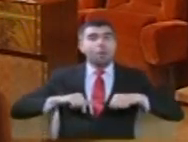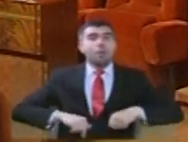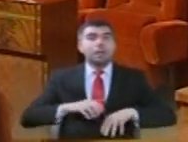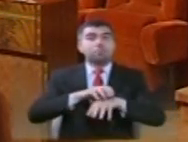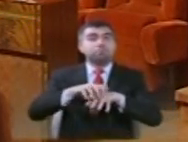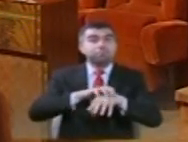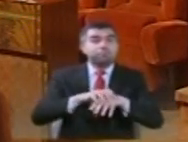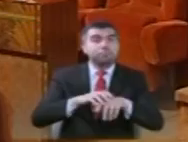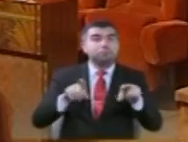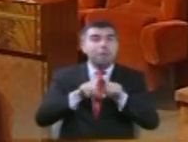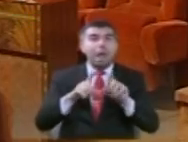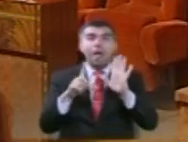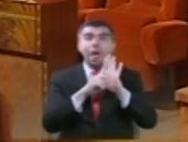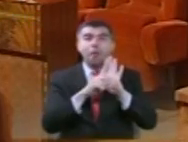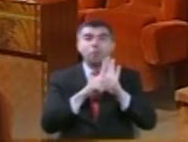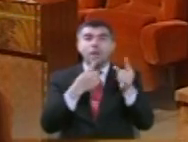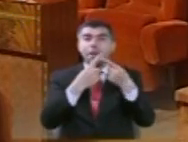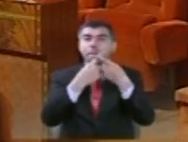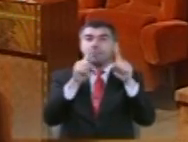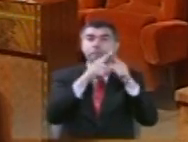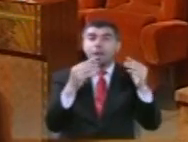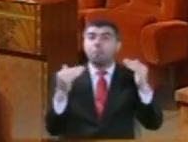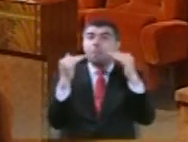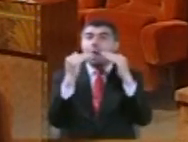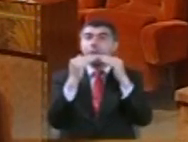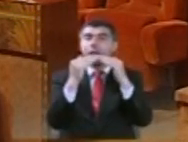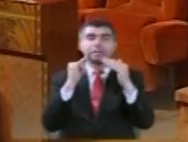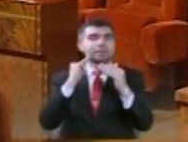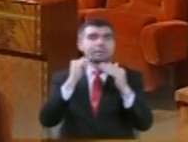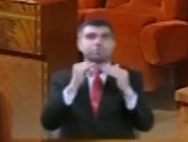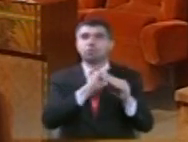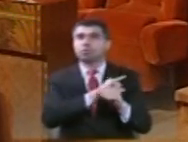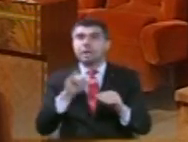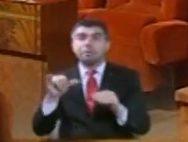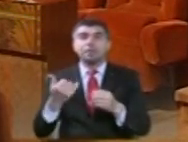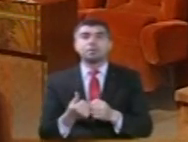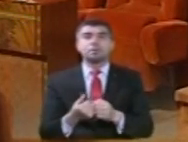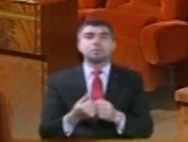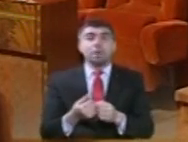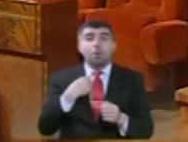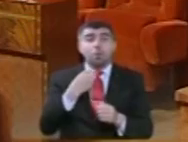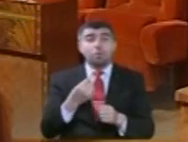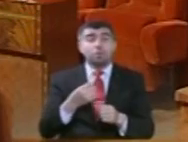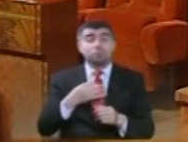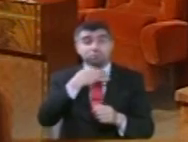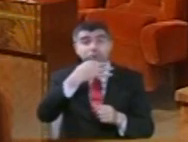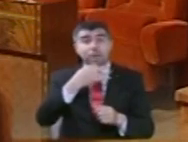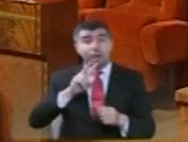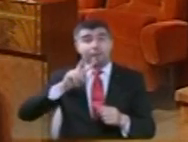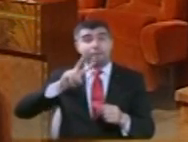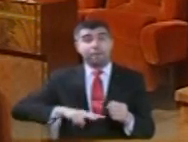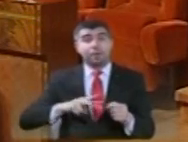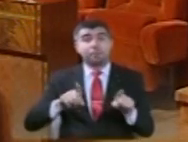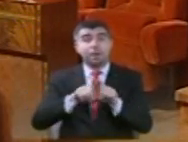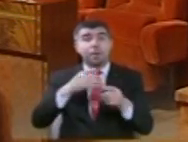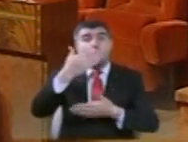أيضا عدم توحيد المعايير الاستفادة، سيرة الأعراف والتقاليد بدل القانون، لذلك السيد عدم ترتيب الجزاء على خرق